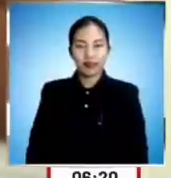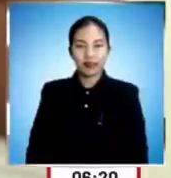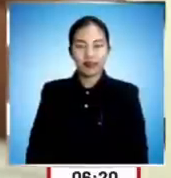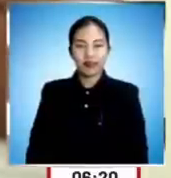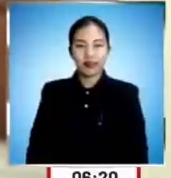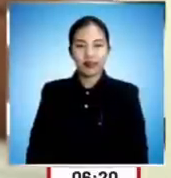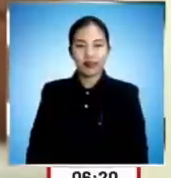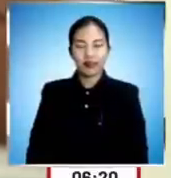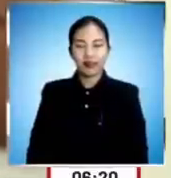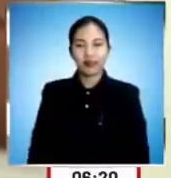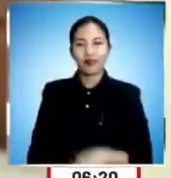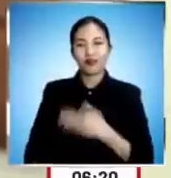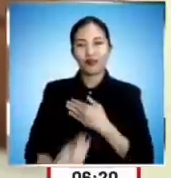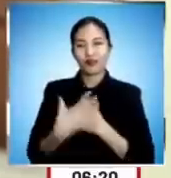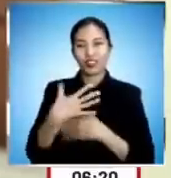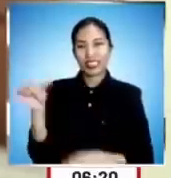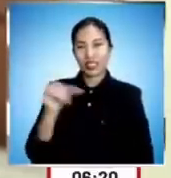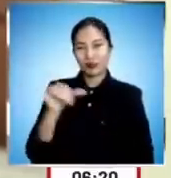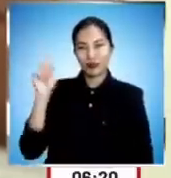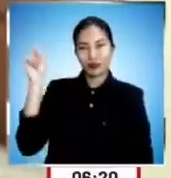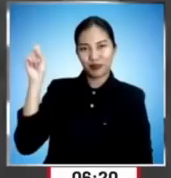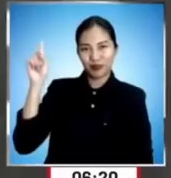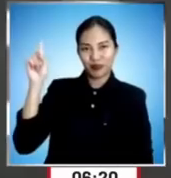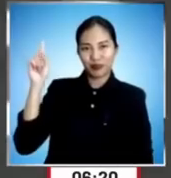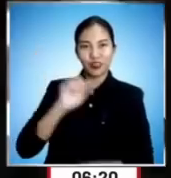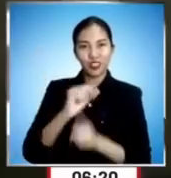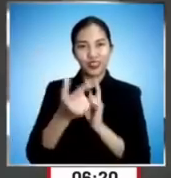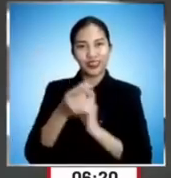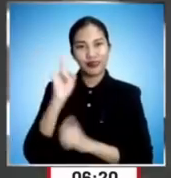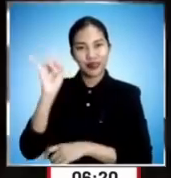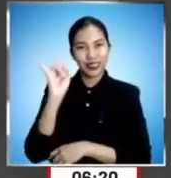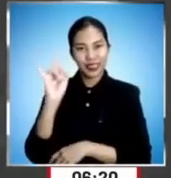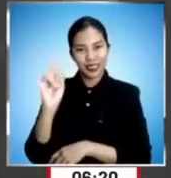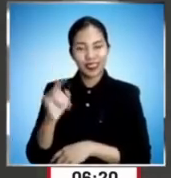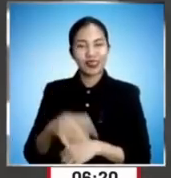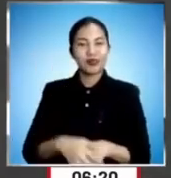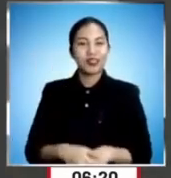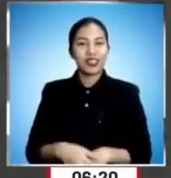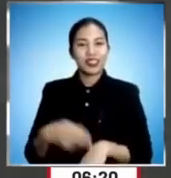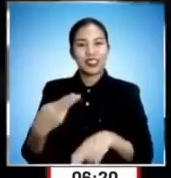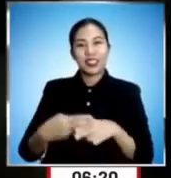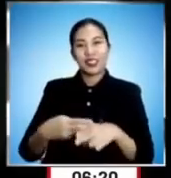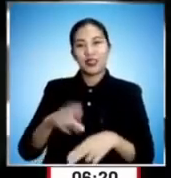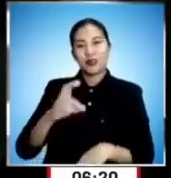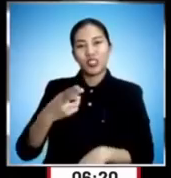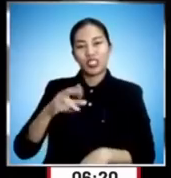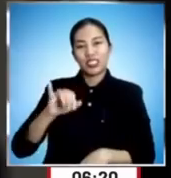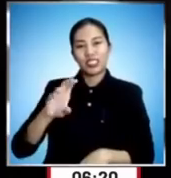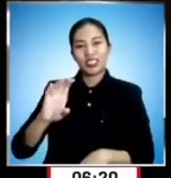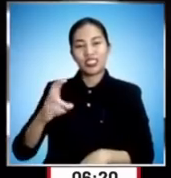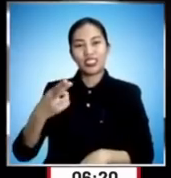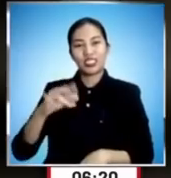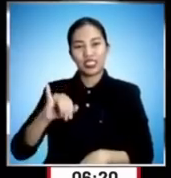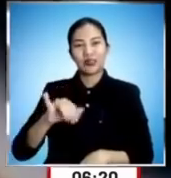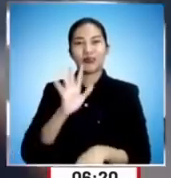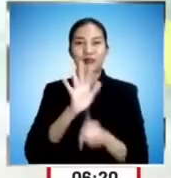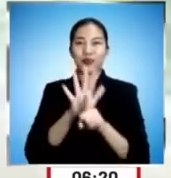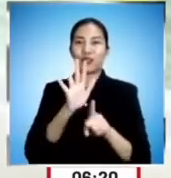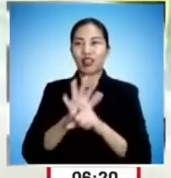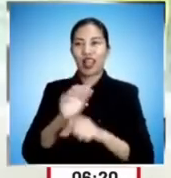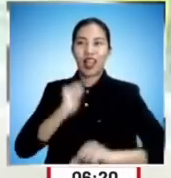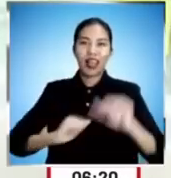Isa na rito ang social media influencer na si Chichi. Sir, maniwala kayo sa akin, sir! Nakilala sa kanyang on-the-spot acting